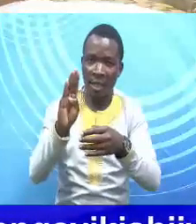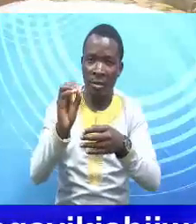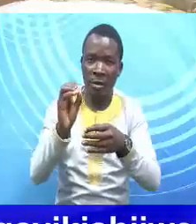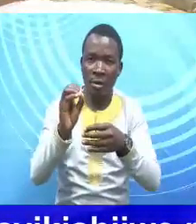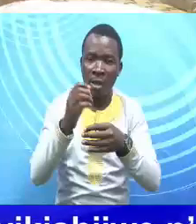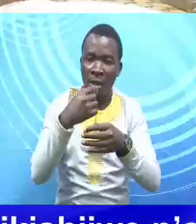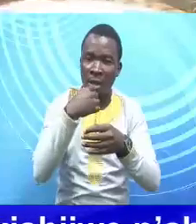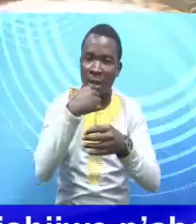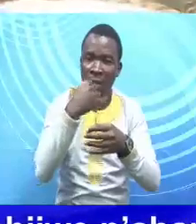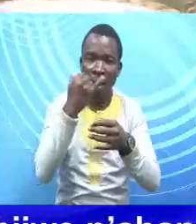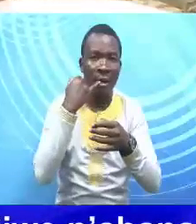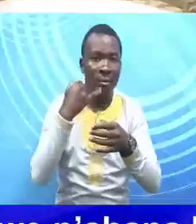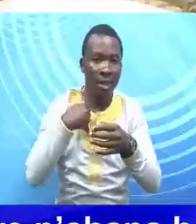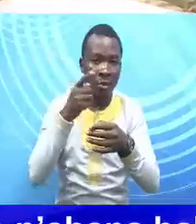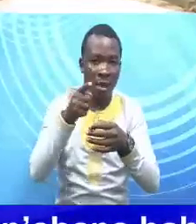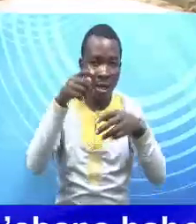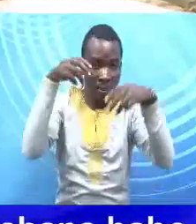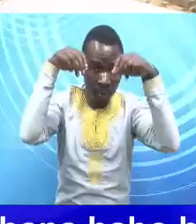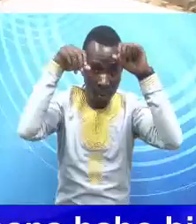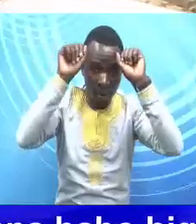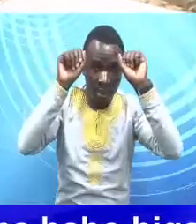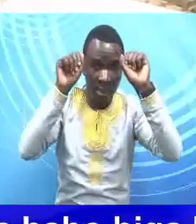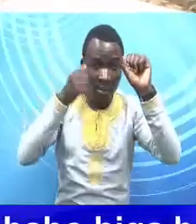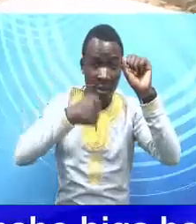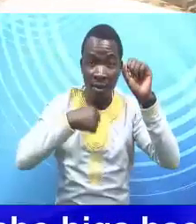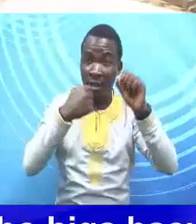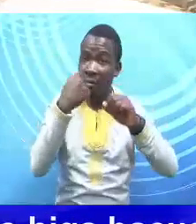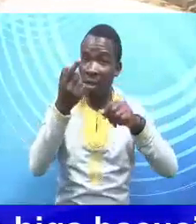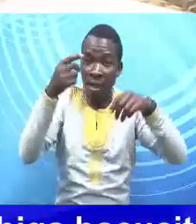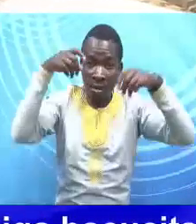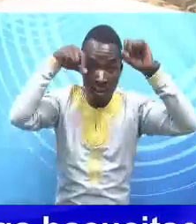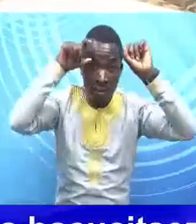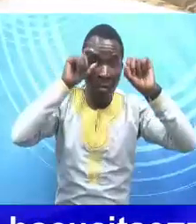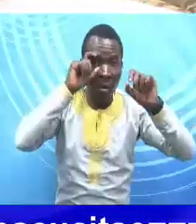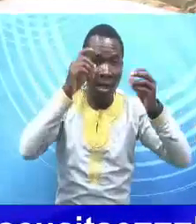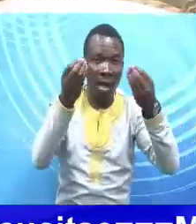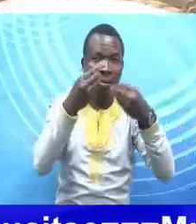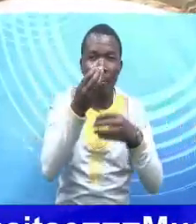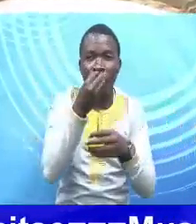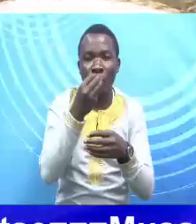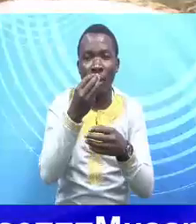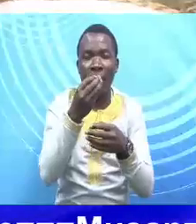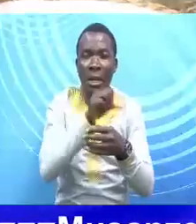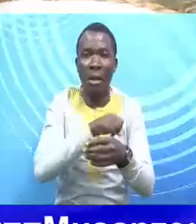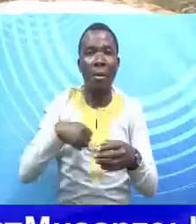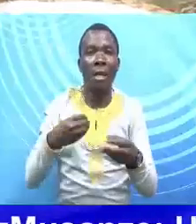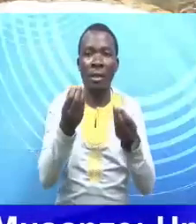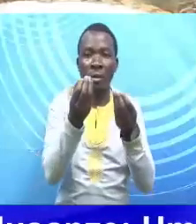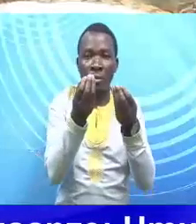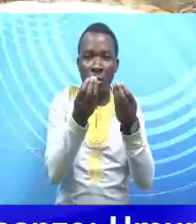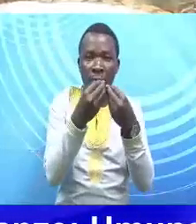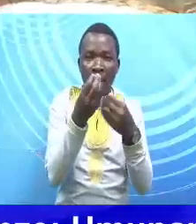yarambwiye ngo niwe perezida ngo ninge kubwira Kagame ngo ampereze ibyo kurya, nabwo barabinyimye bitewe n'utubazo